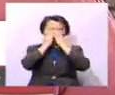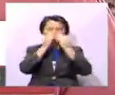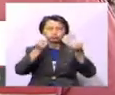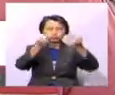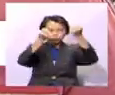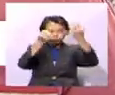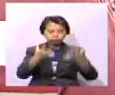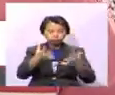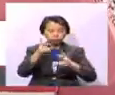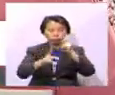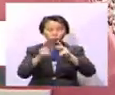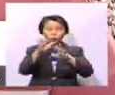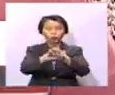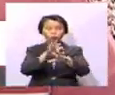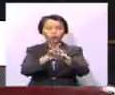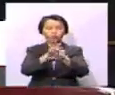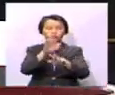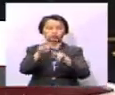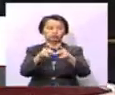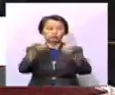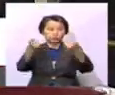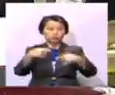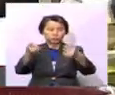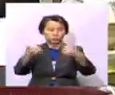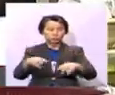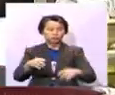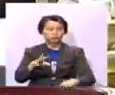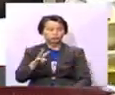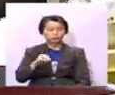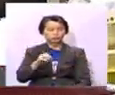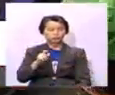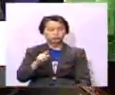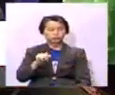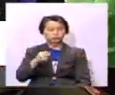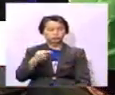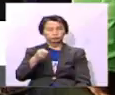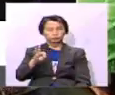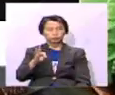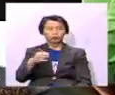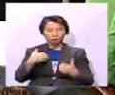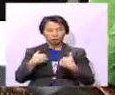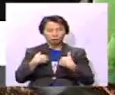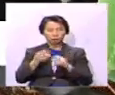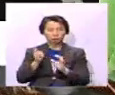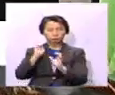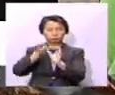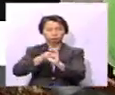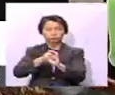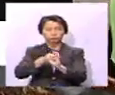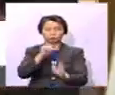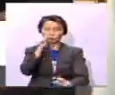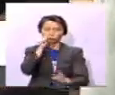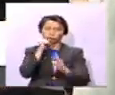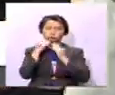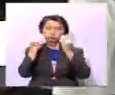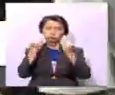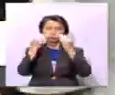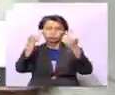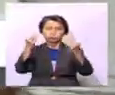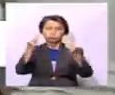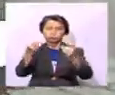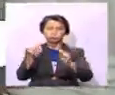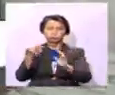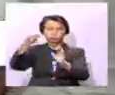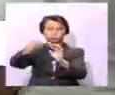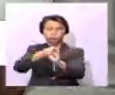limpahan daripada pengunjung tu memang luar biasa. Mataf 2018 diserikan lagi dengan penglibatan golongan artis popular tanah air yang